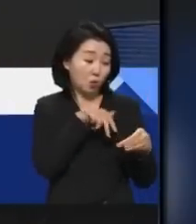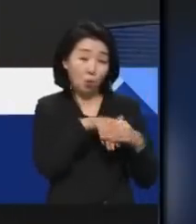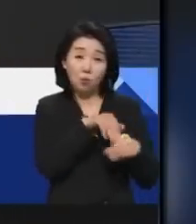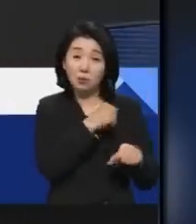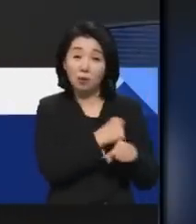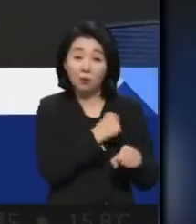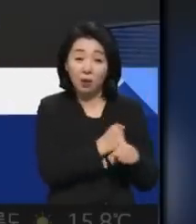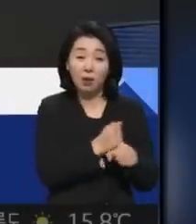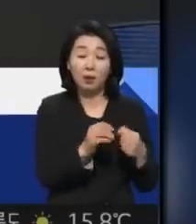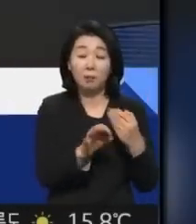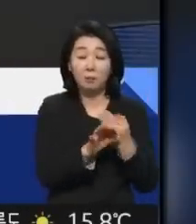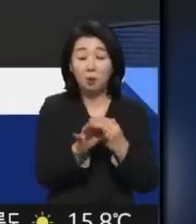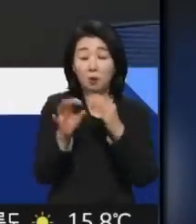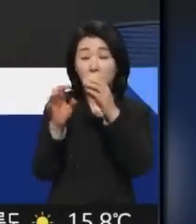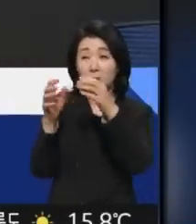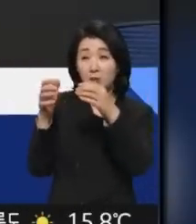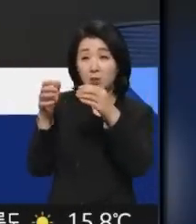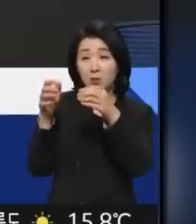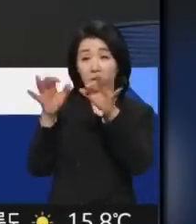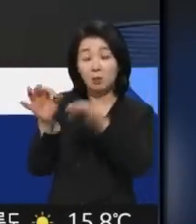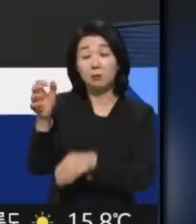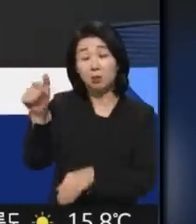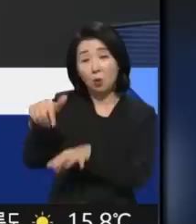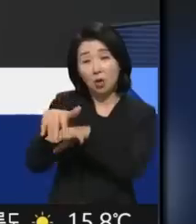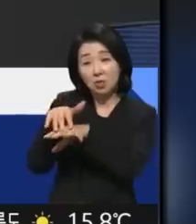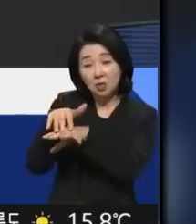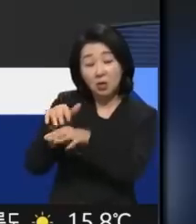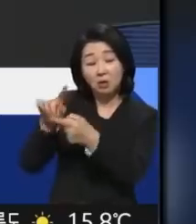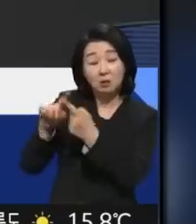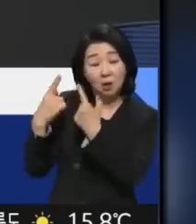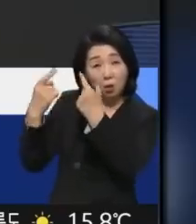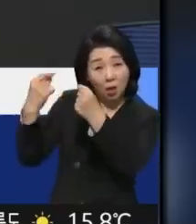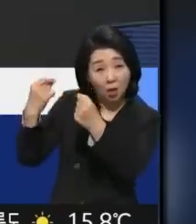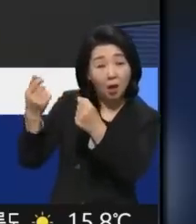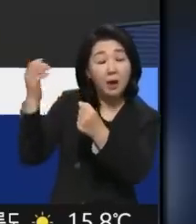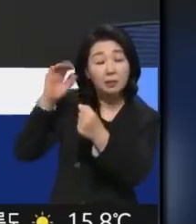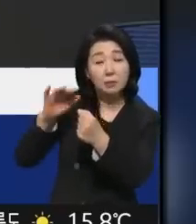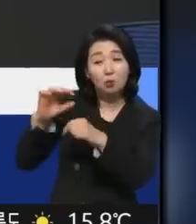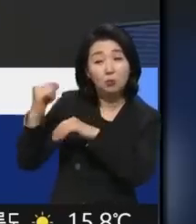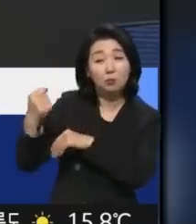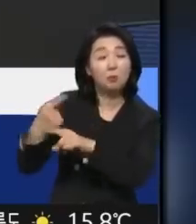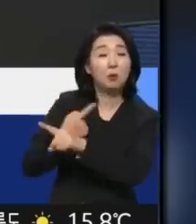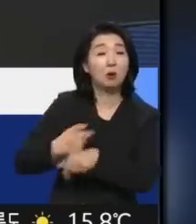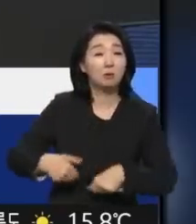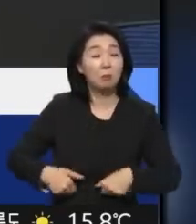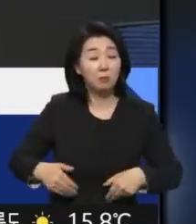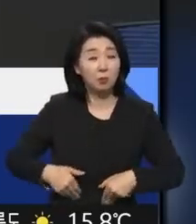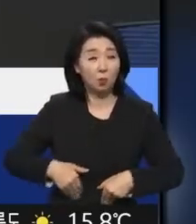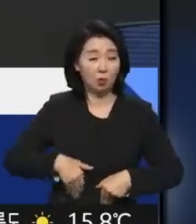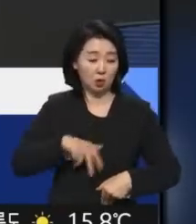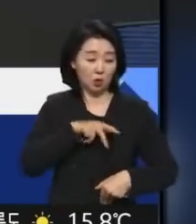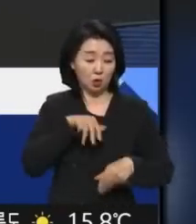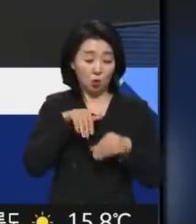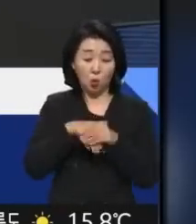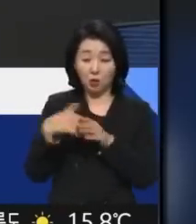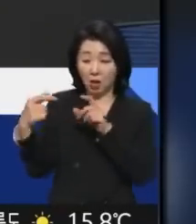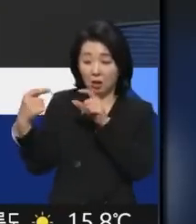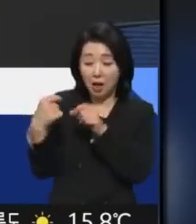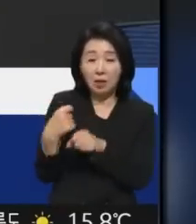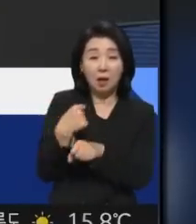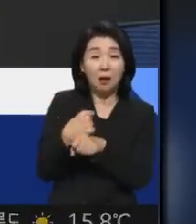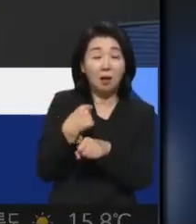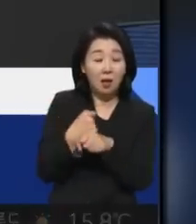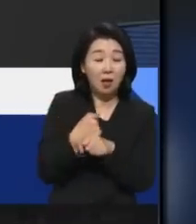근데 그 상태에서 김기현 대표 체제 그대로 유지된다? 우리도 이제 뭔가 변화가 와야 된다 이런 생각을 할 거고 네. 총선이 다가오면 네. 그 뭐